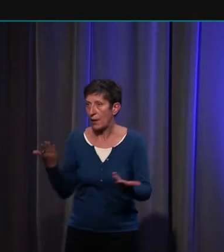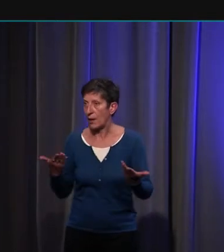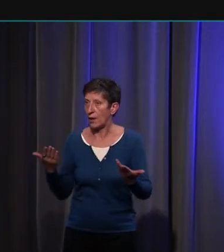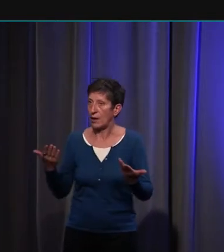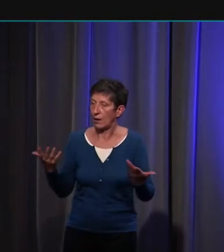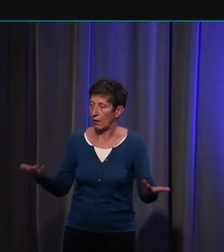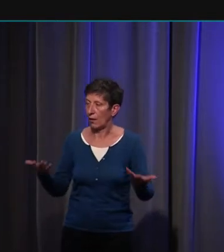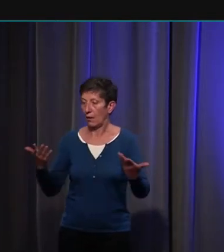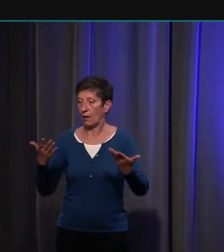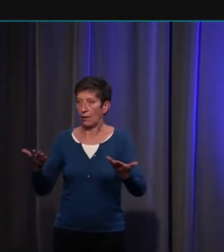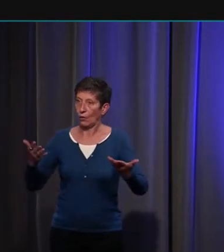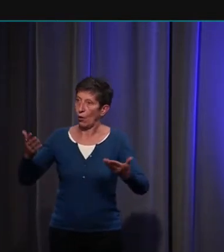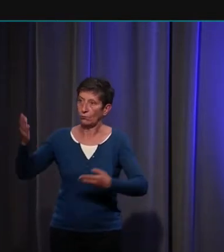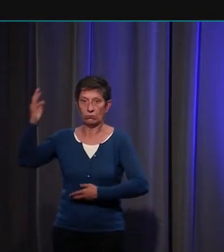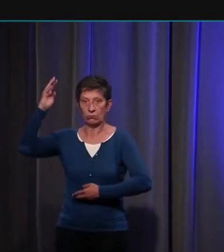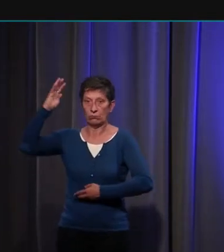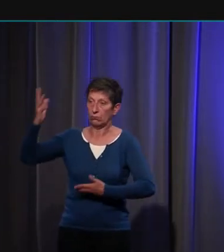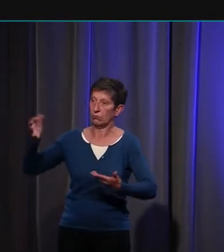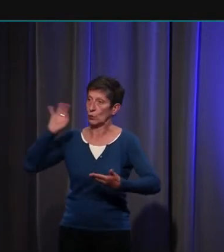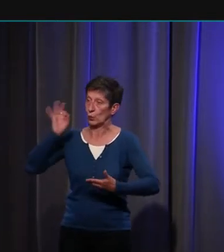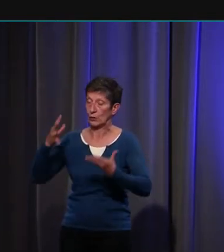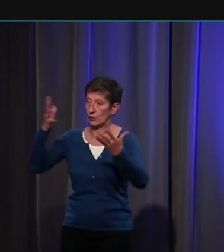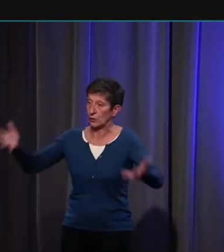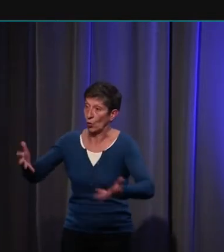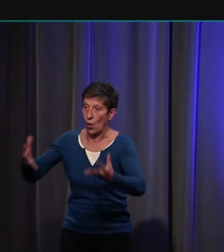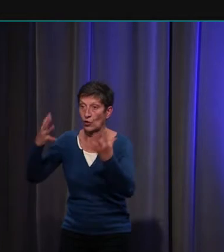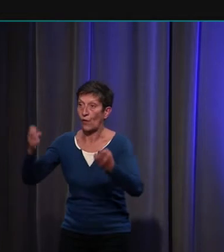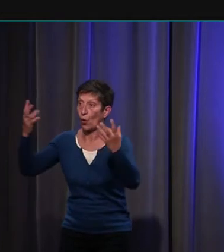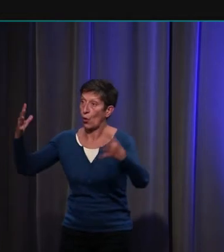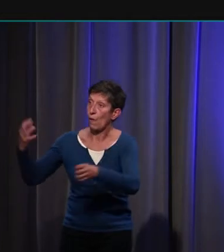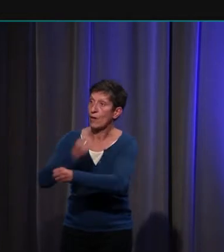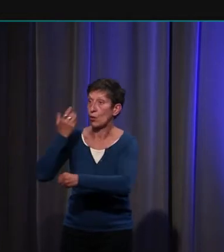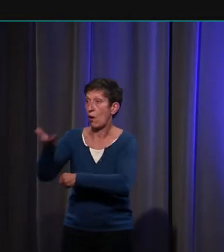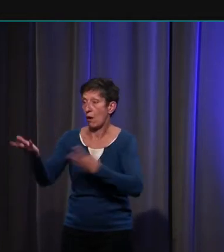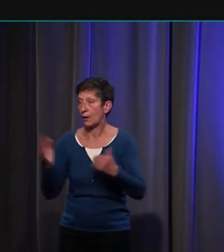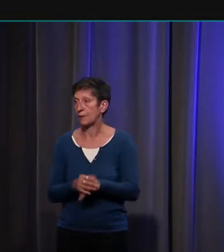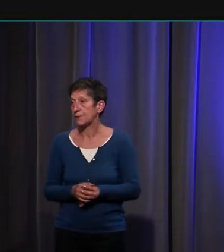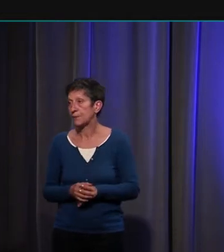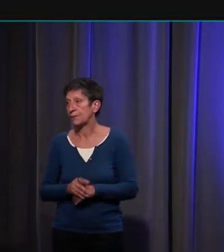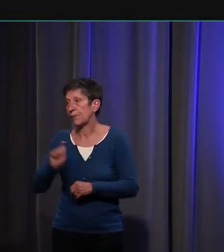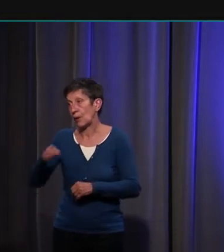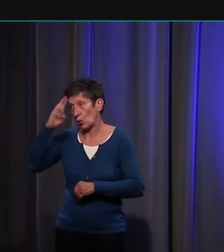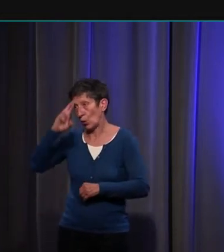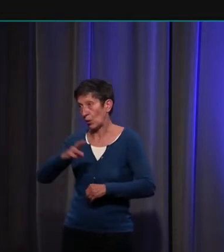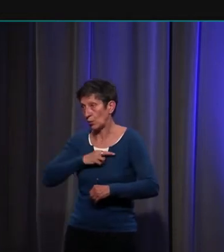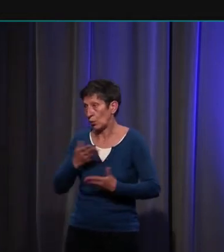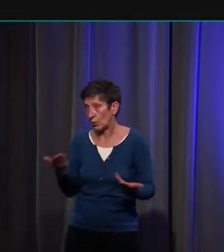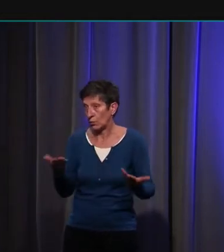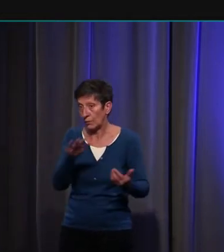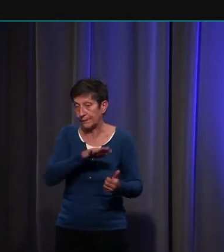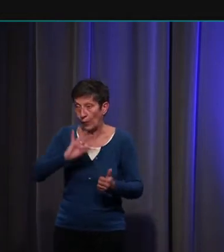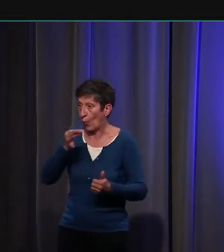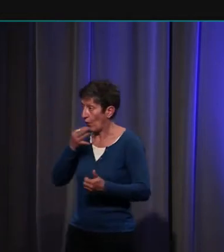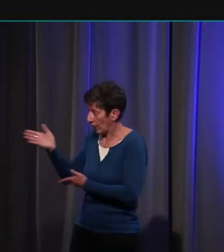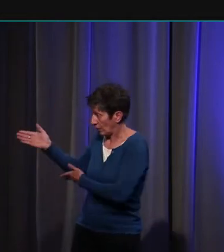de la victoire de leur côté on est d'accord un gain dont il ya cette instrumentalisation de la religion qui est très gênante qui est qui et là